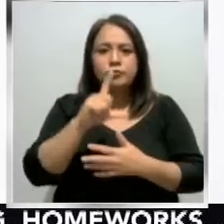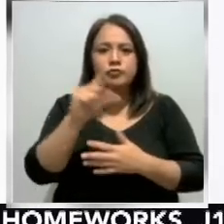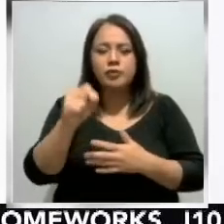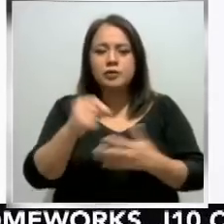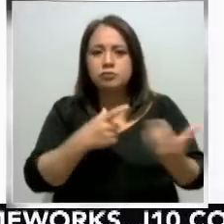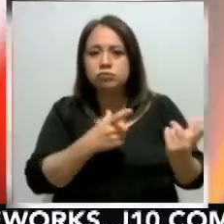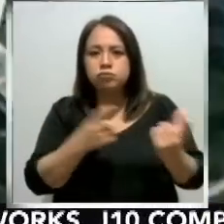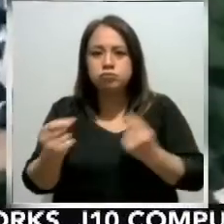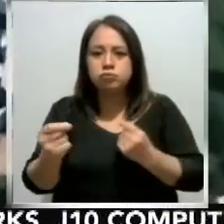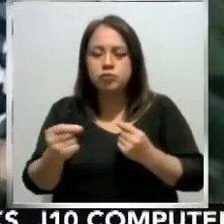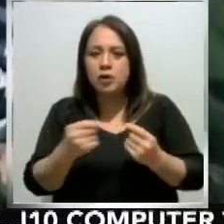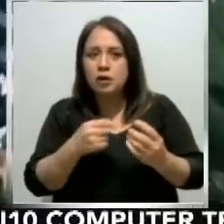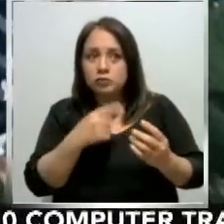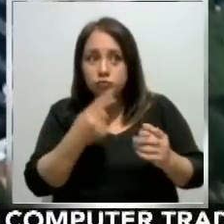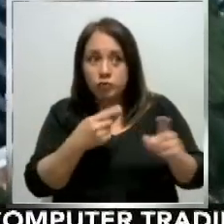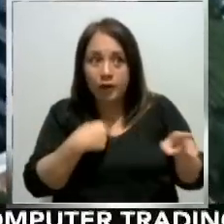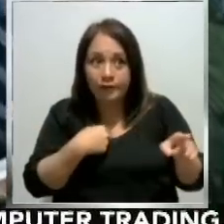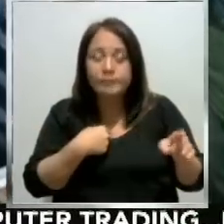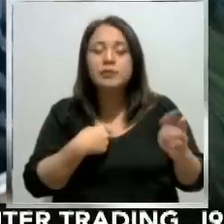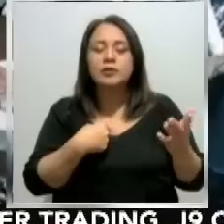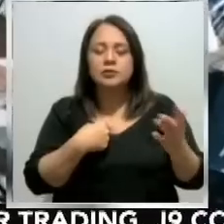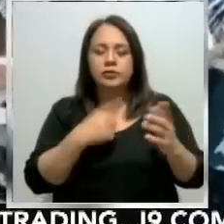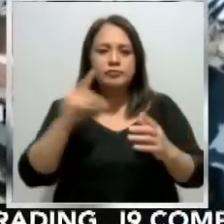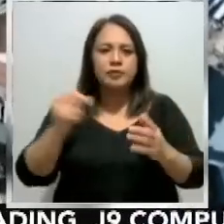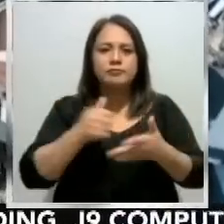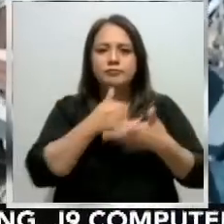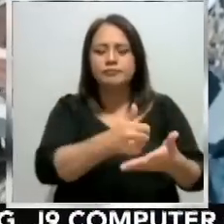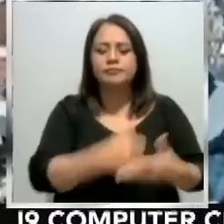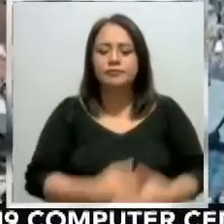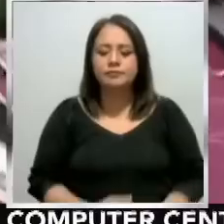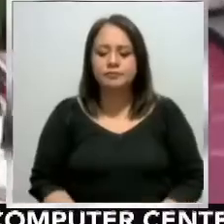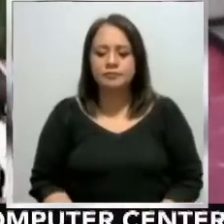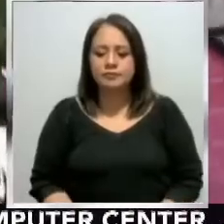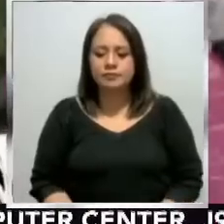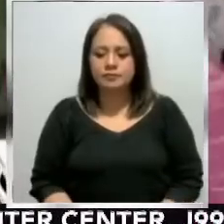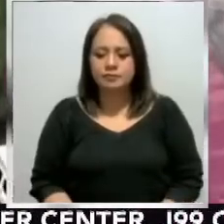kumpirmado na. Para sa GMA Integrated News, Dano Tingkungko, Nakatutok 24 Horas.